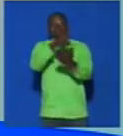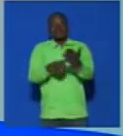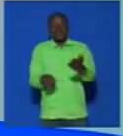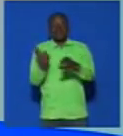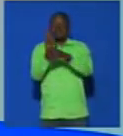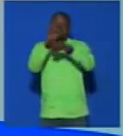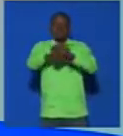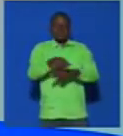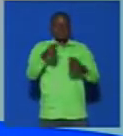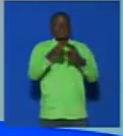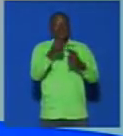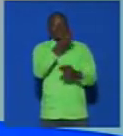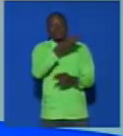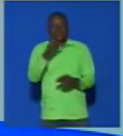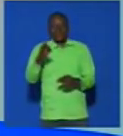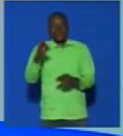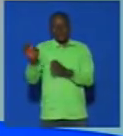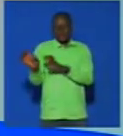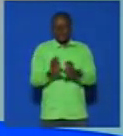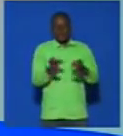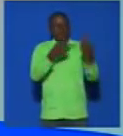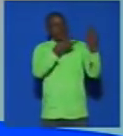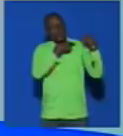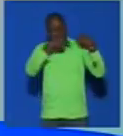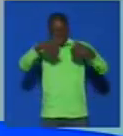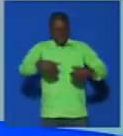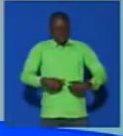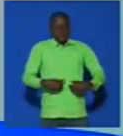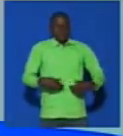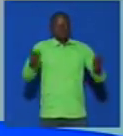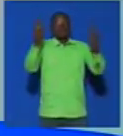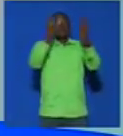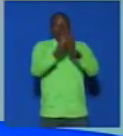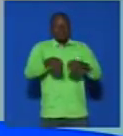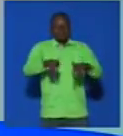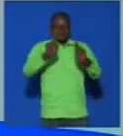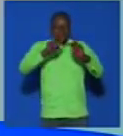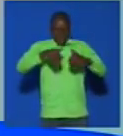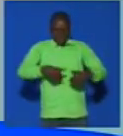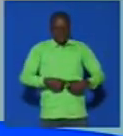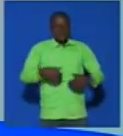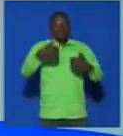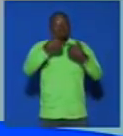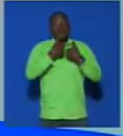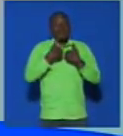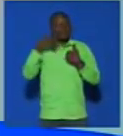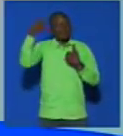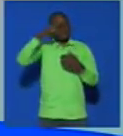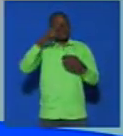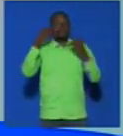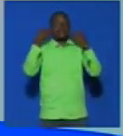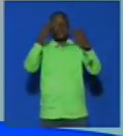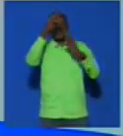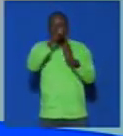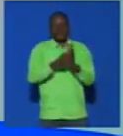l'extrémisme violent au bukina en explorant le rôle des jeunes innovante qui permet à la jeunesse d'acquérir des notions sur le phénomène